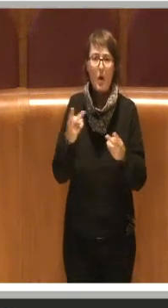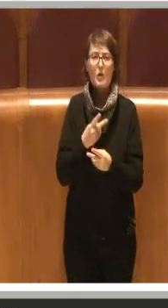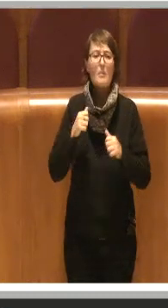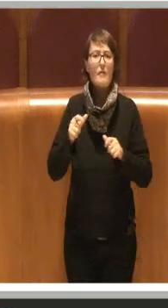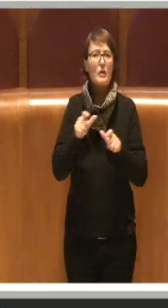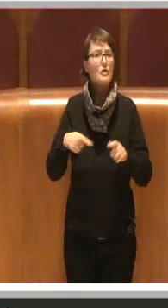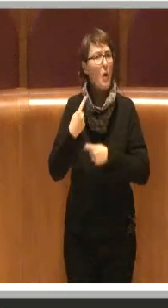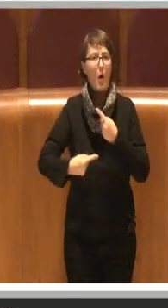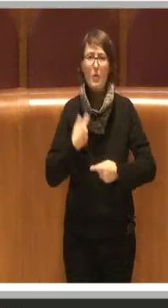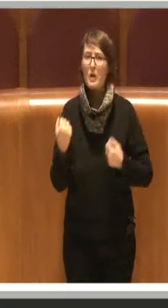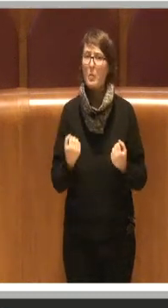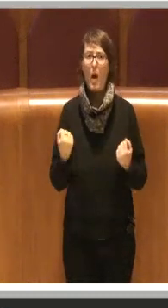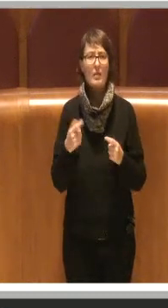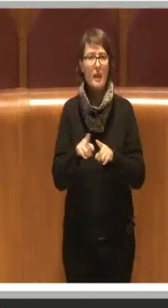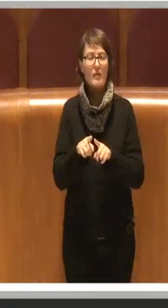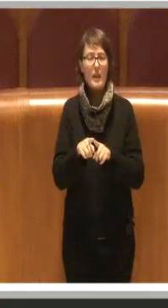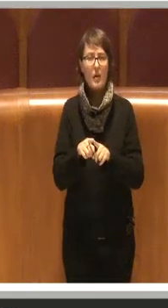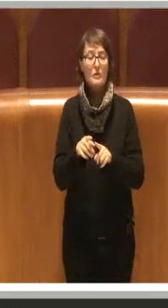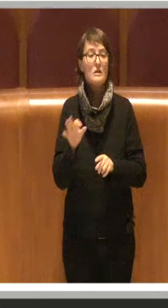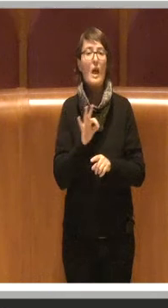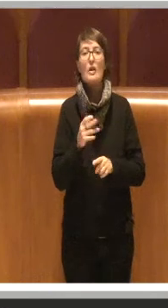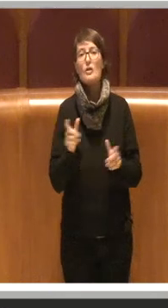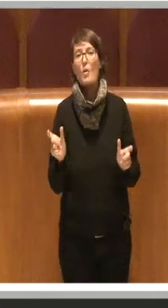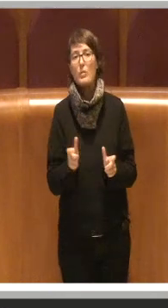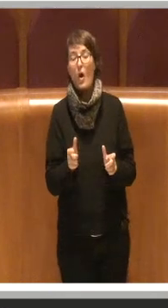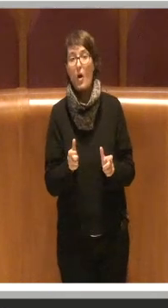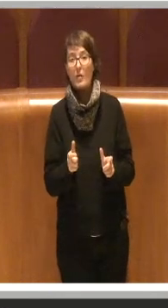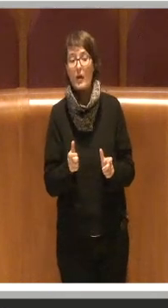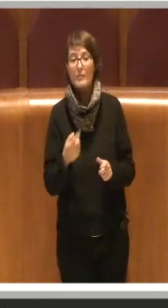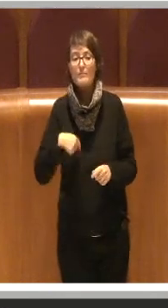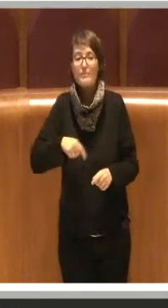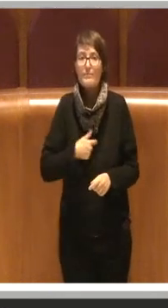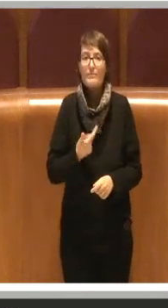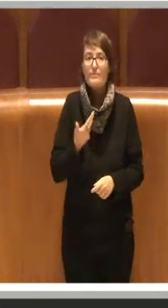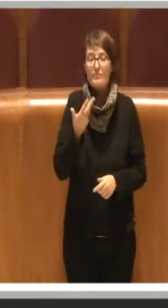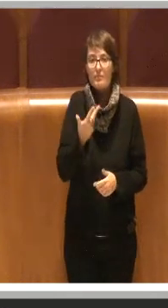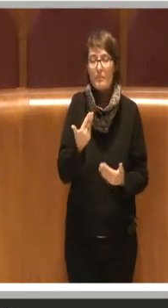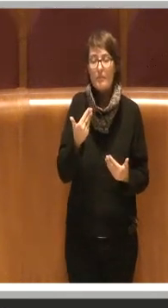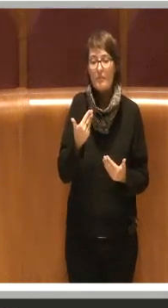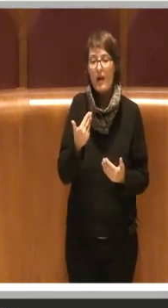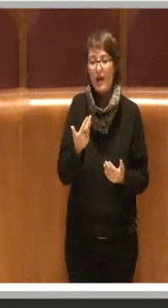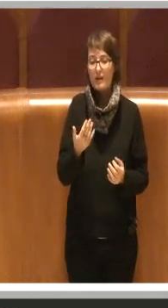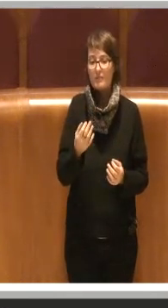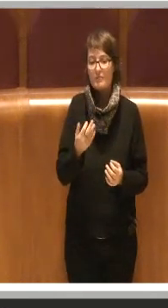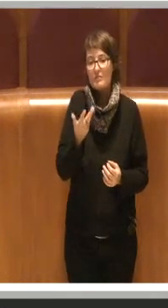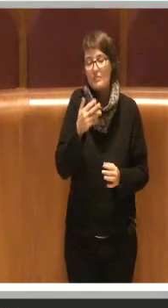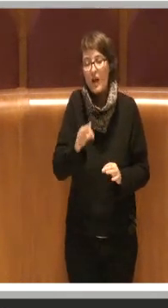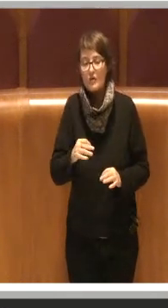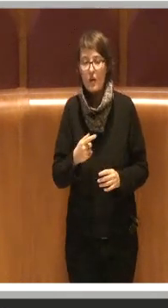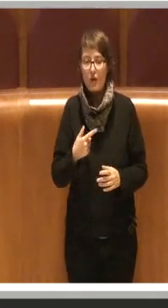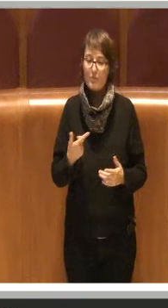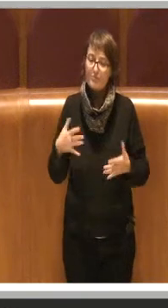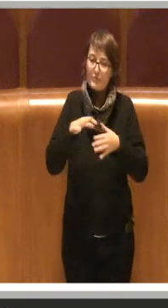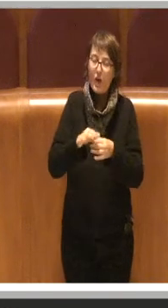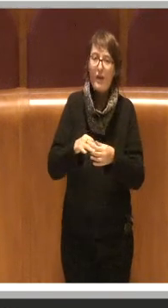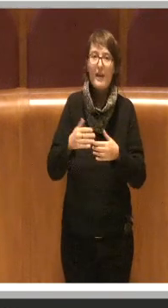facilitano in queste attività. A noi piacerebbe, abbiamo scritto, come dire, no, ci piace dire che abbiamo scritto un pezzettino di storia rispetto al tema dei beni comuni, ci